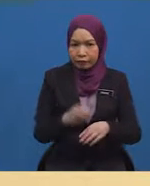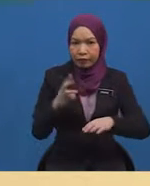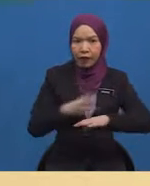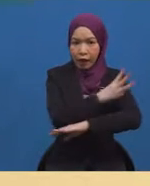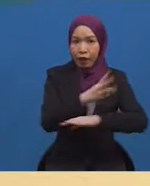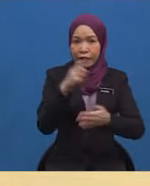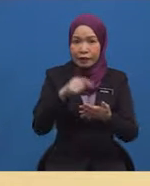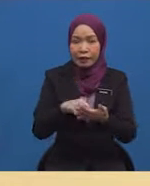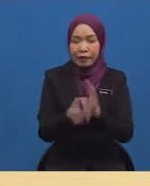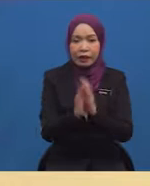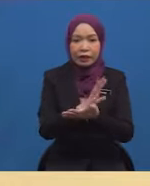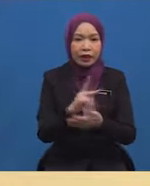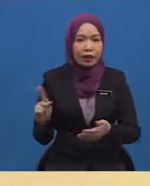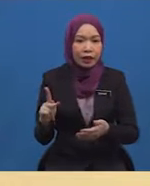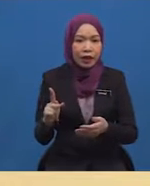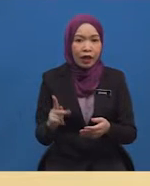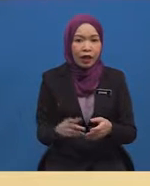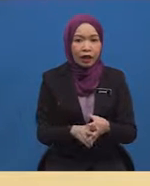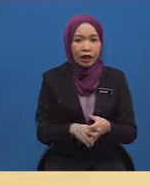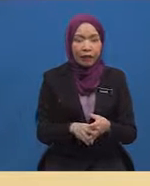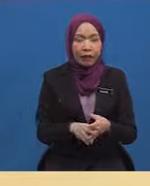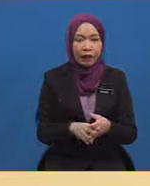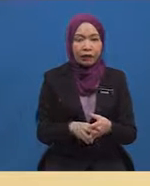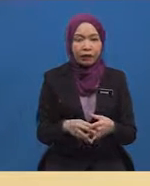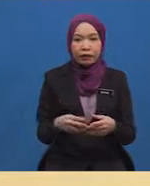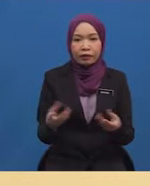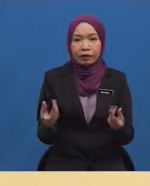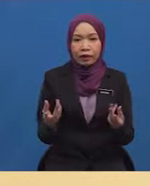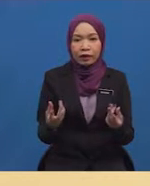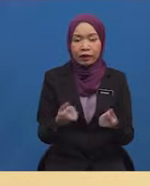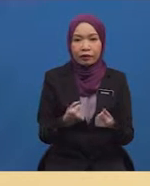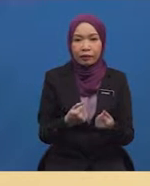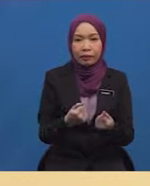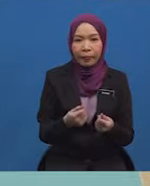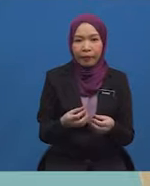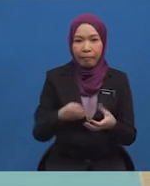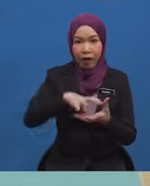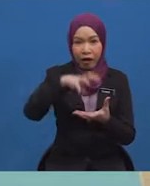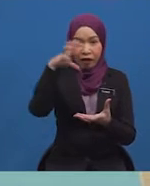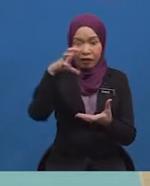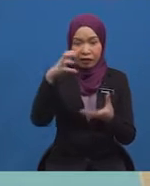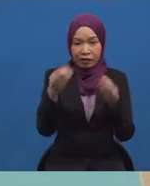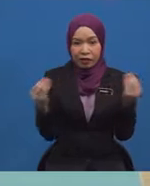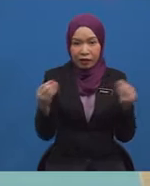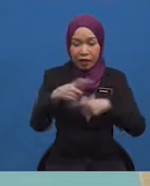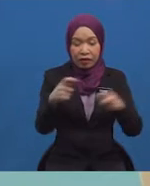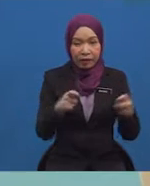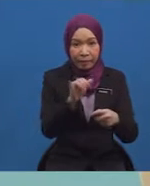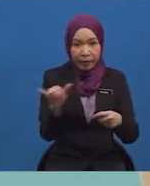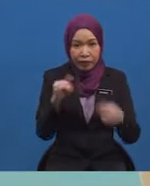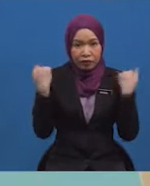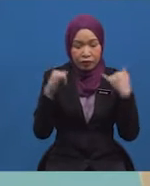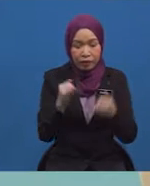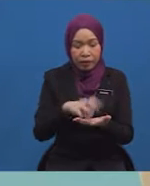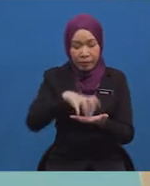akan menyebabkan kos tanah melambung naik seperti di Amerika Syarikat. Kesan kemiskinan juga tidak